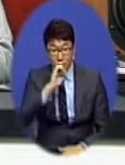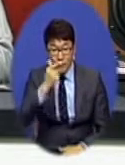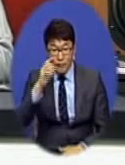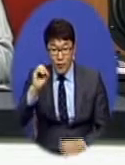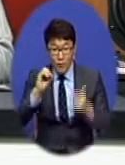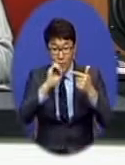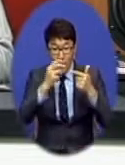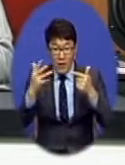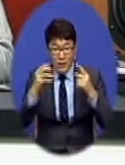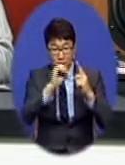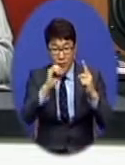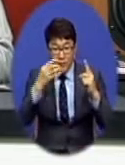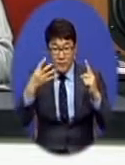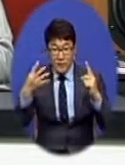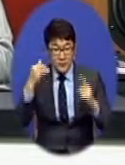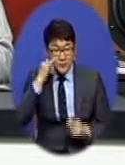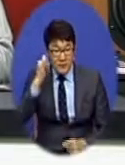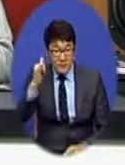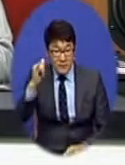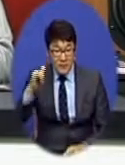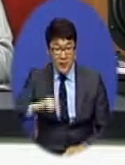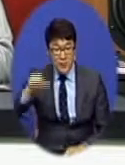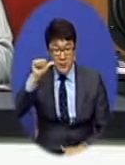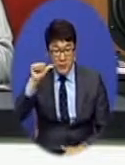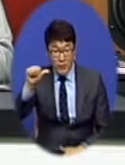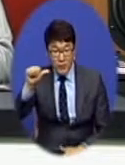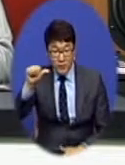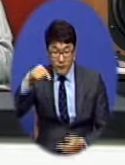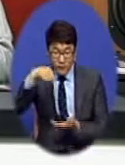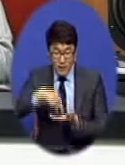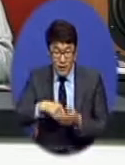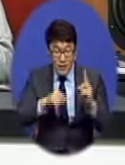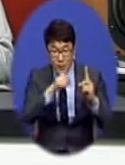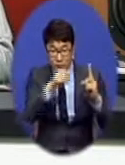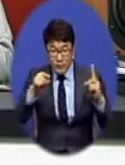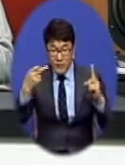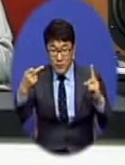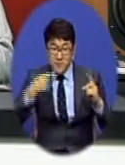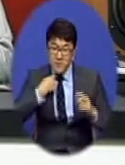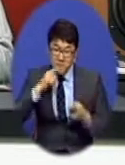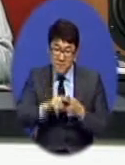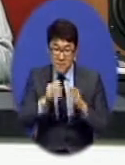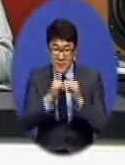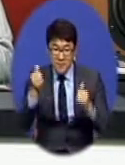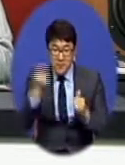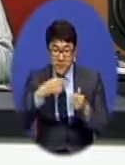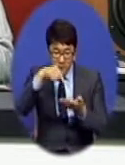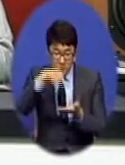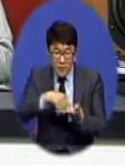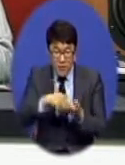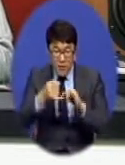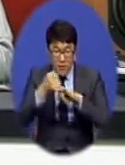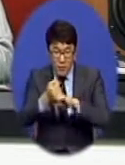예. 060-608-1004 시청자 심사 5번 누르시고요. 1번부터 12번 중에 마음에 드시는 분의 번호를